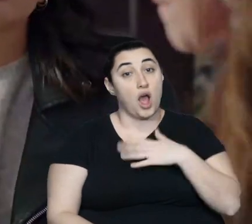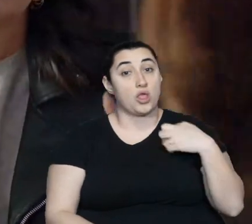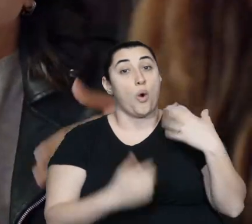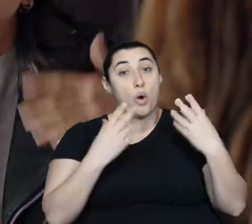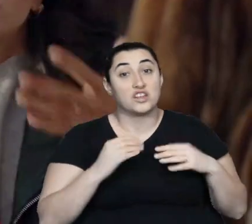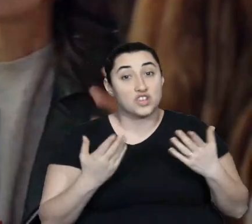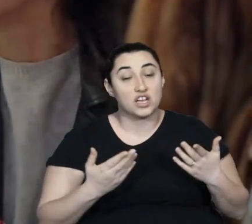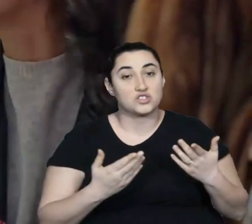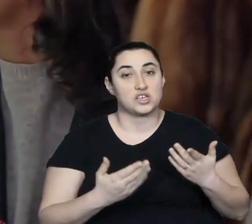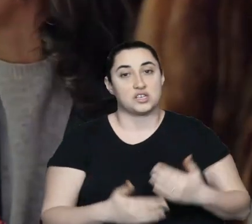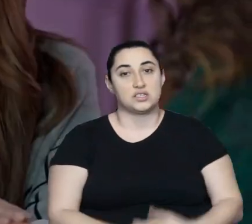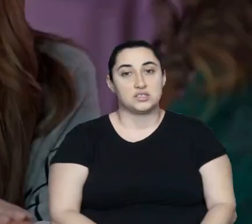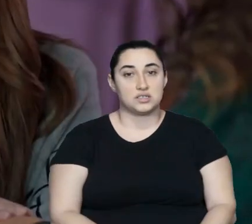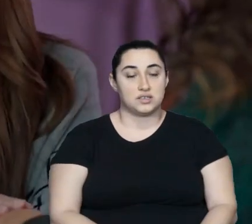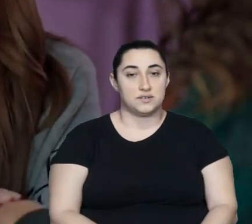annemiz olacaksa inciğine...